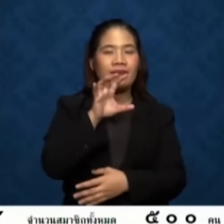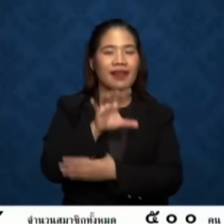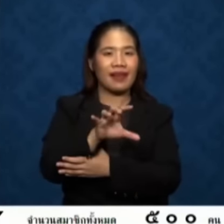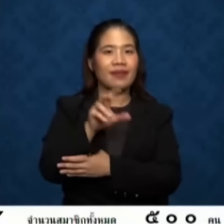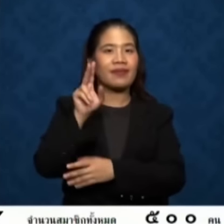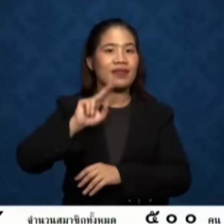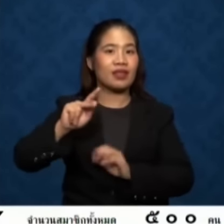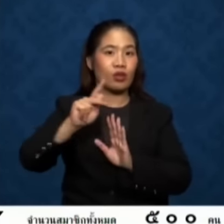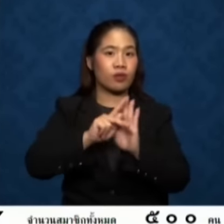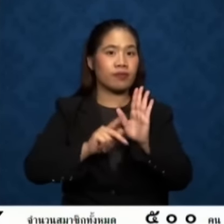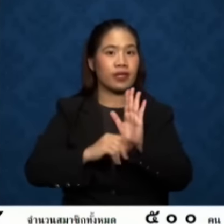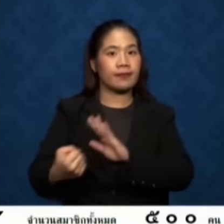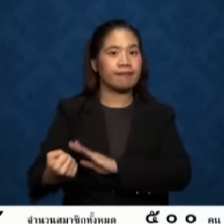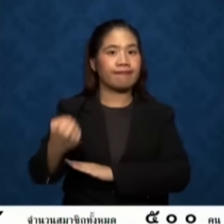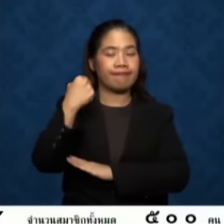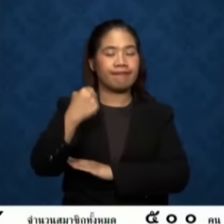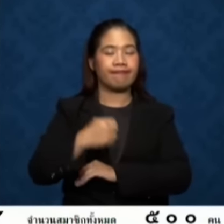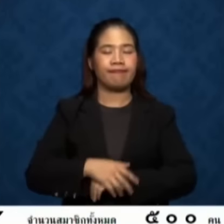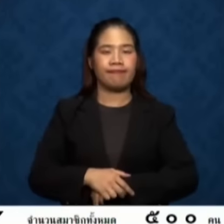ายอย่างเคร่งครัด